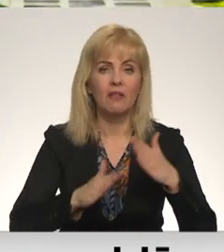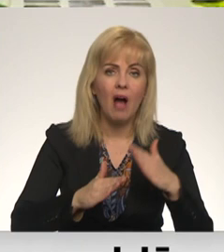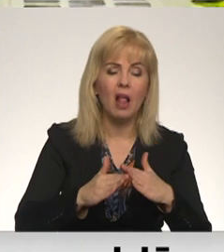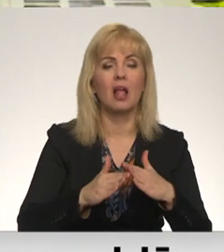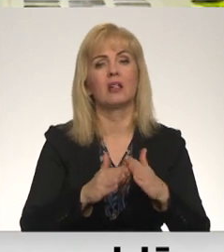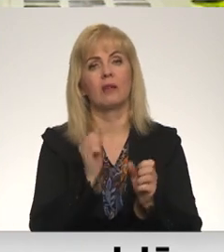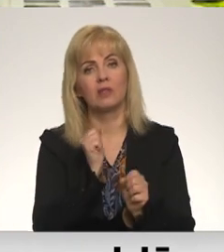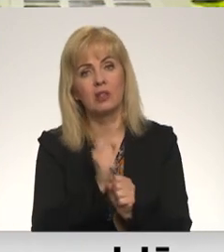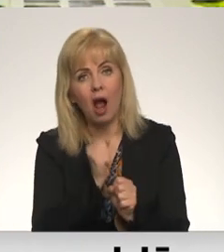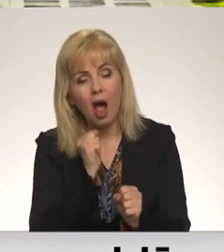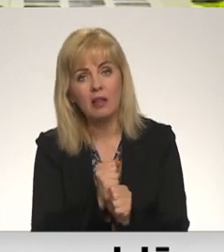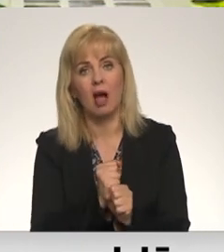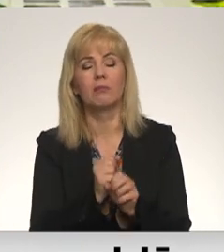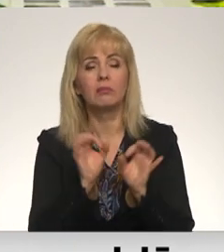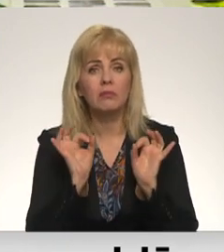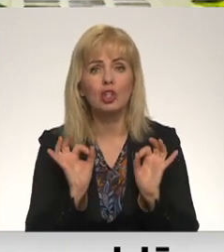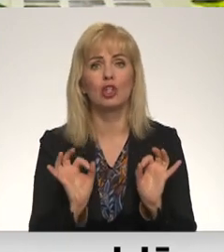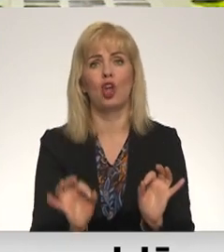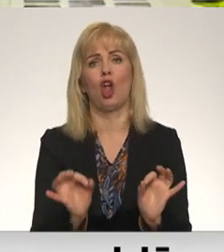varētu tiešām